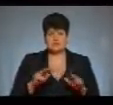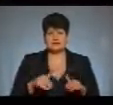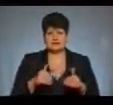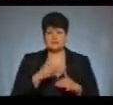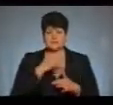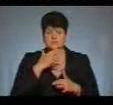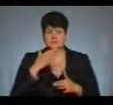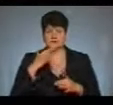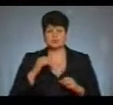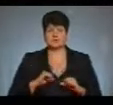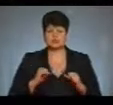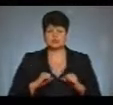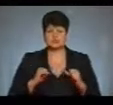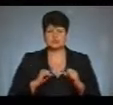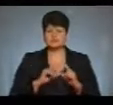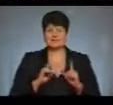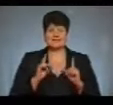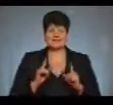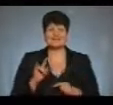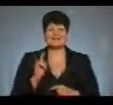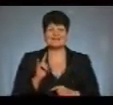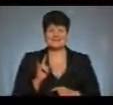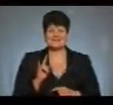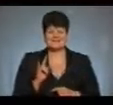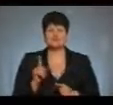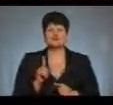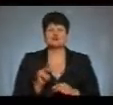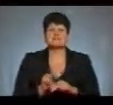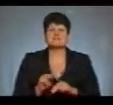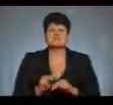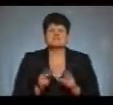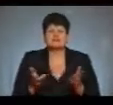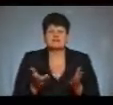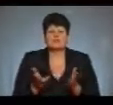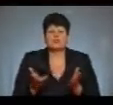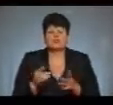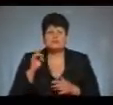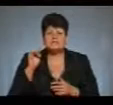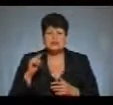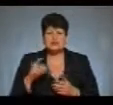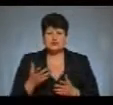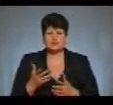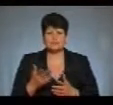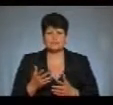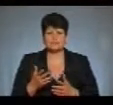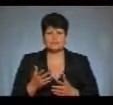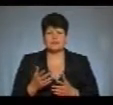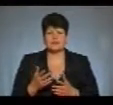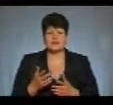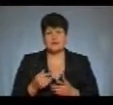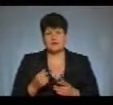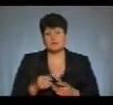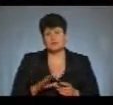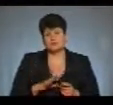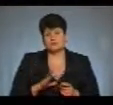немало зусиль, щоб не тільки дитину щось навчити якомусь знанню світському, але